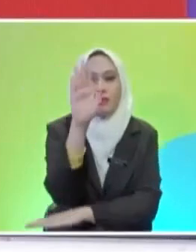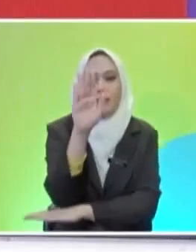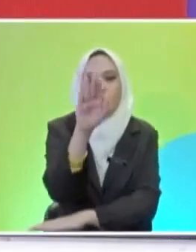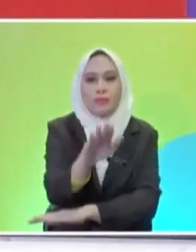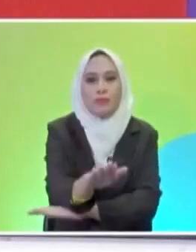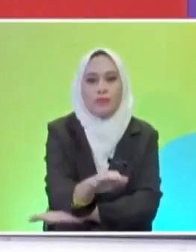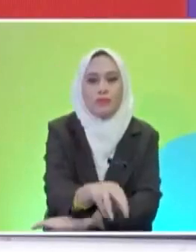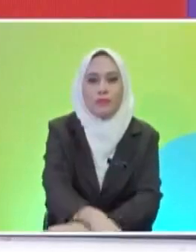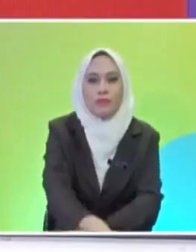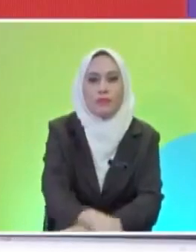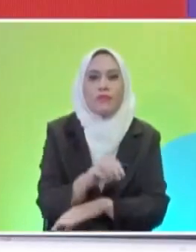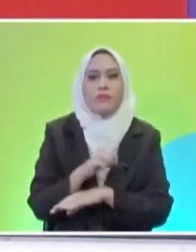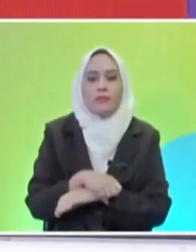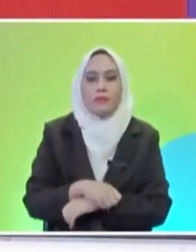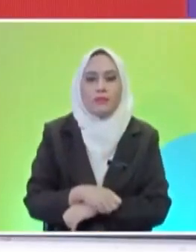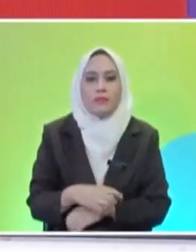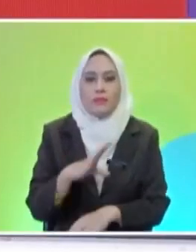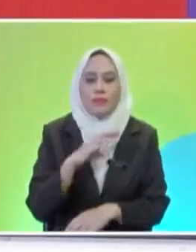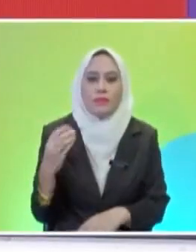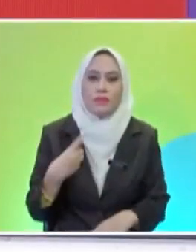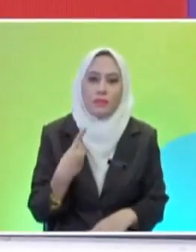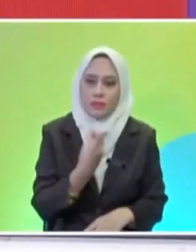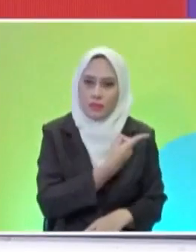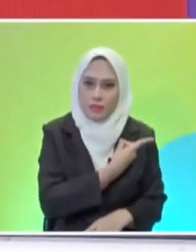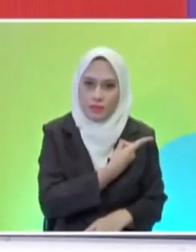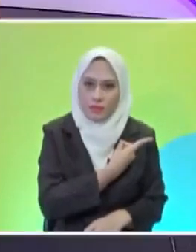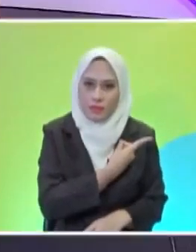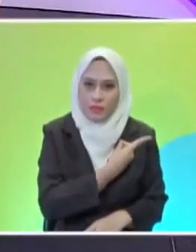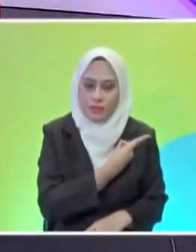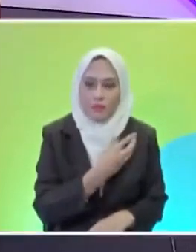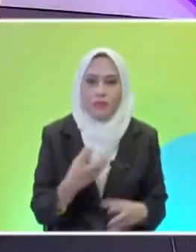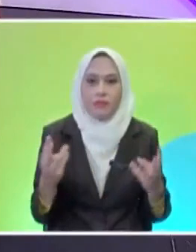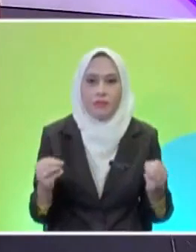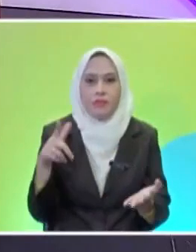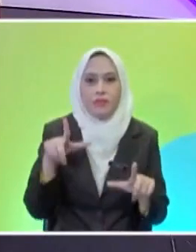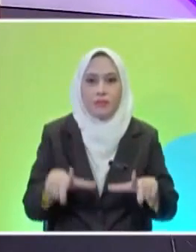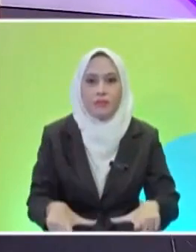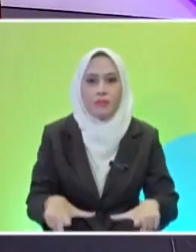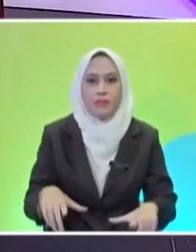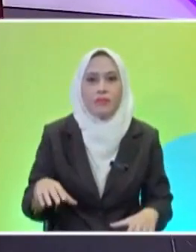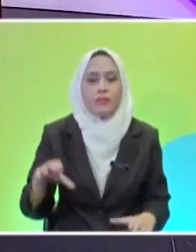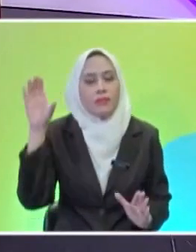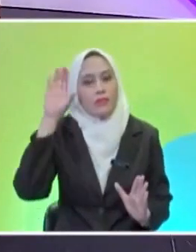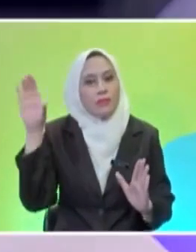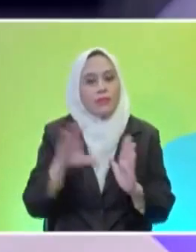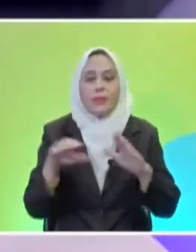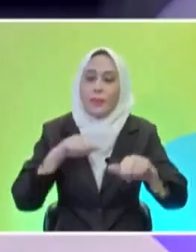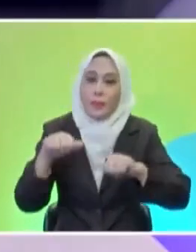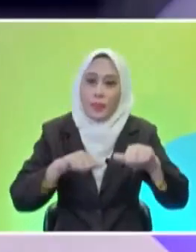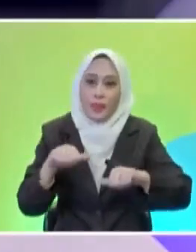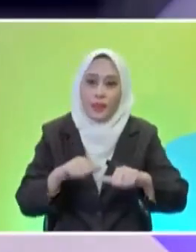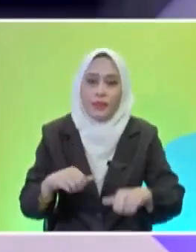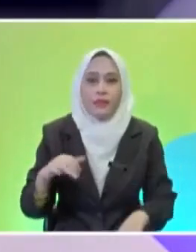petang dan malam. Dan kita kena letakkan gambar aktiviti-aktiviti kebiasaan yang kita